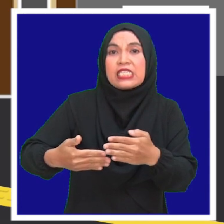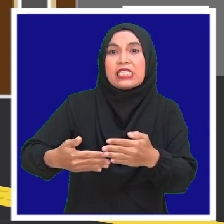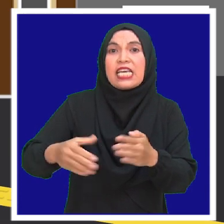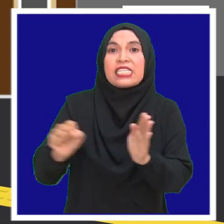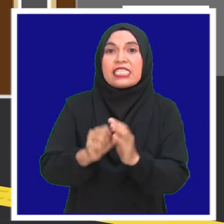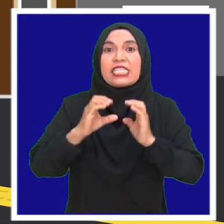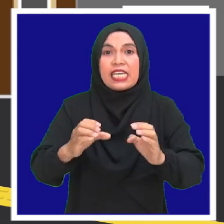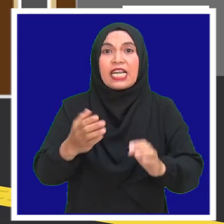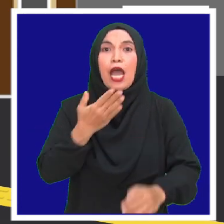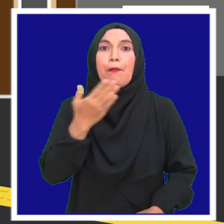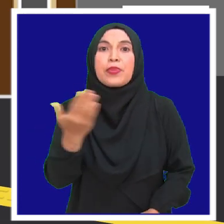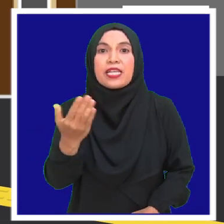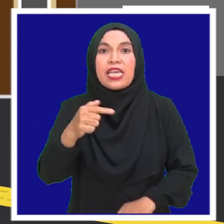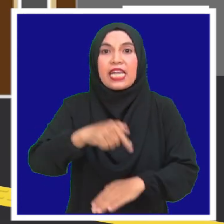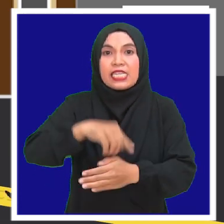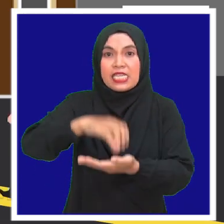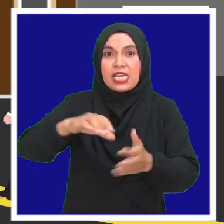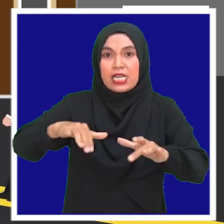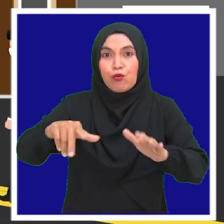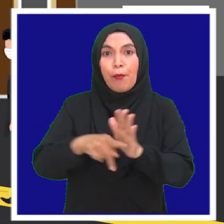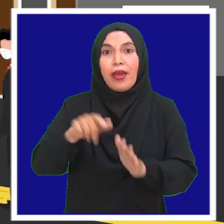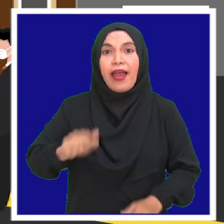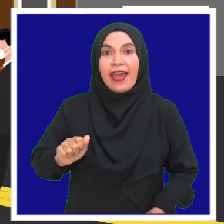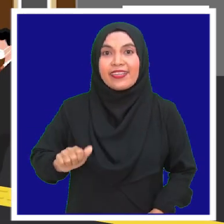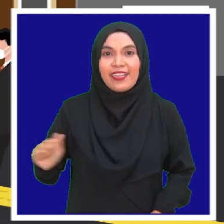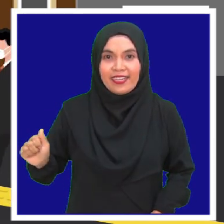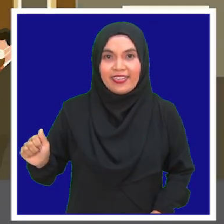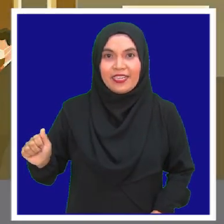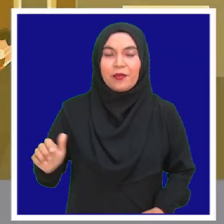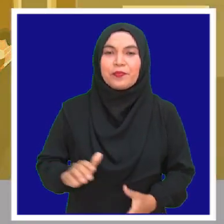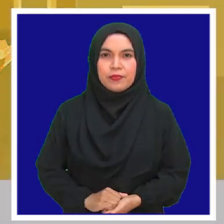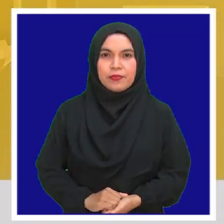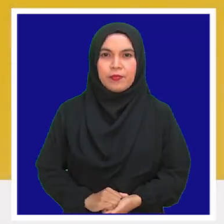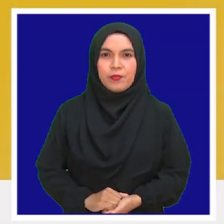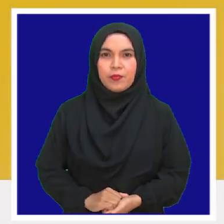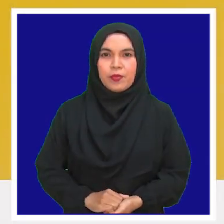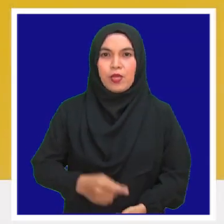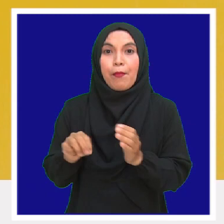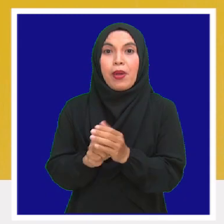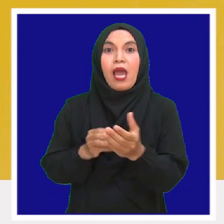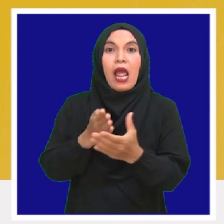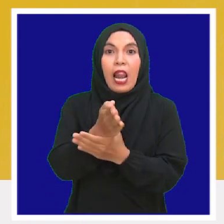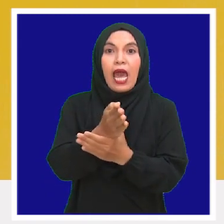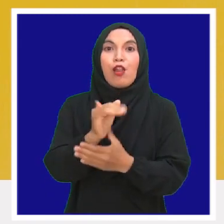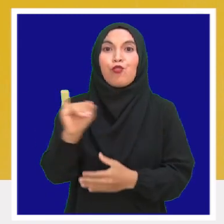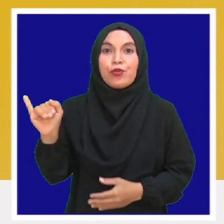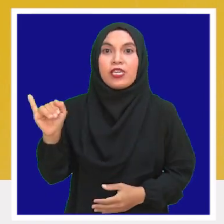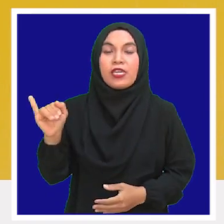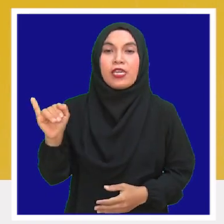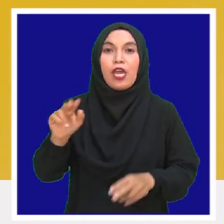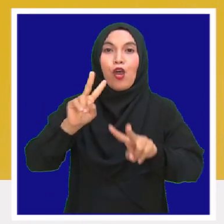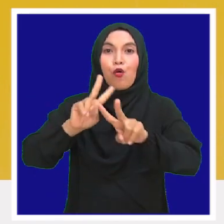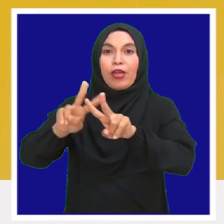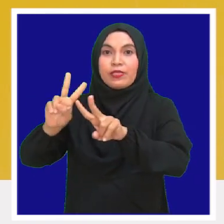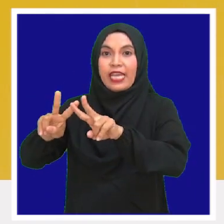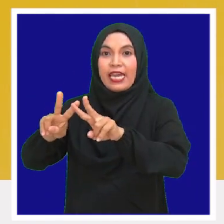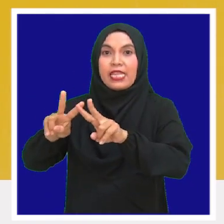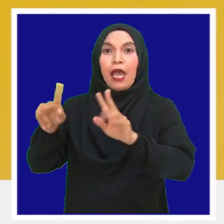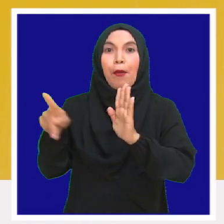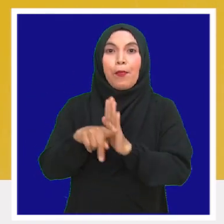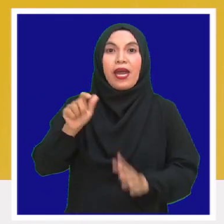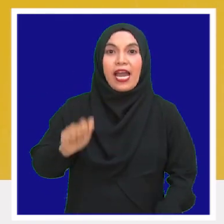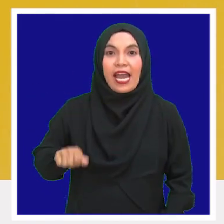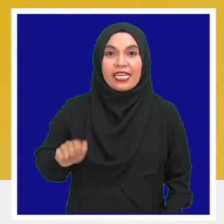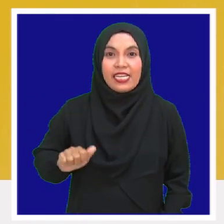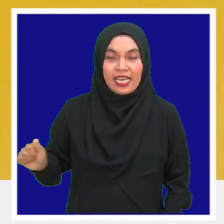elektronik, mangka proses sidang saterusna bakal dilaksanakeun secara normal di gedung pengadilan. Kanggo info